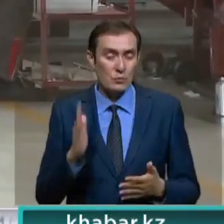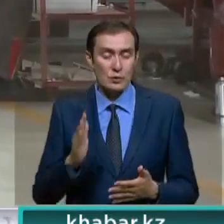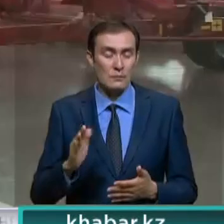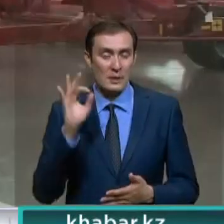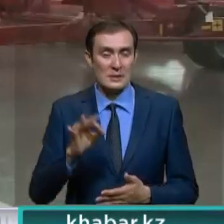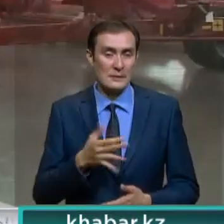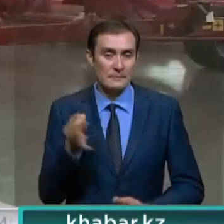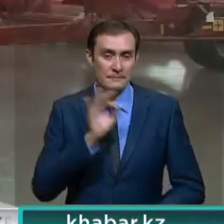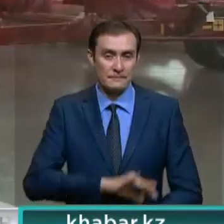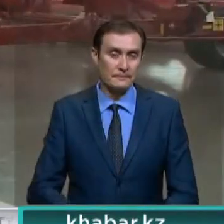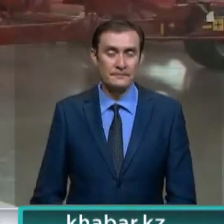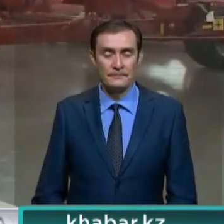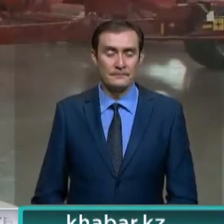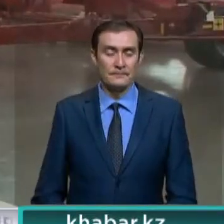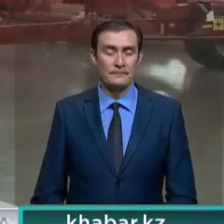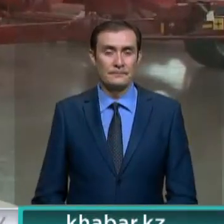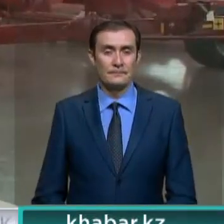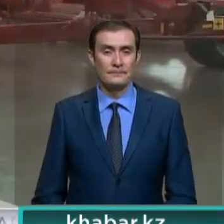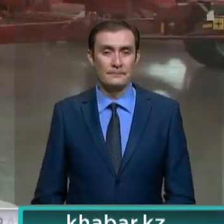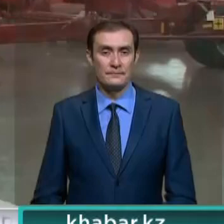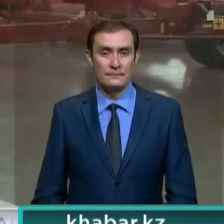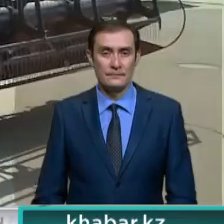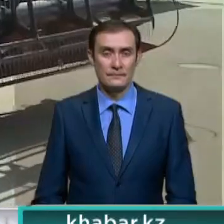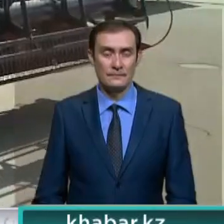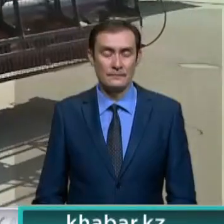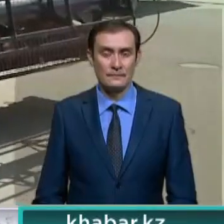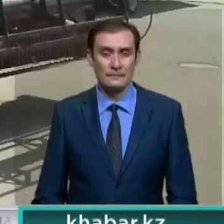показатели. Аслан Абуталипов, Евгений Шинкаренко. Итоги дня. Кокшетау.